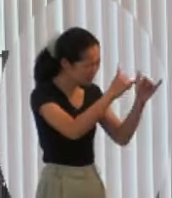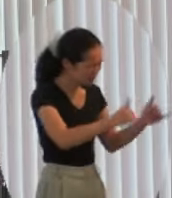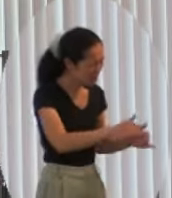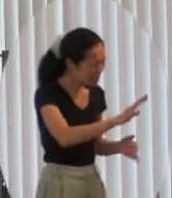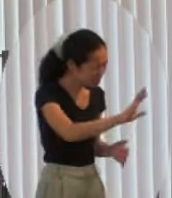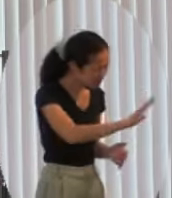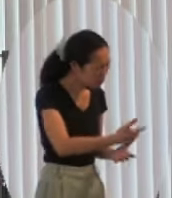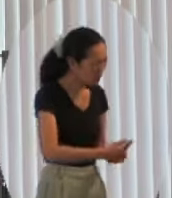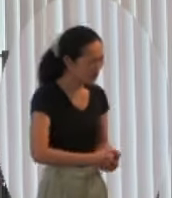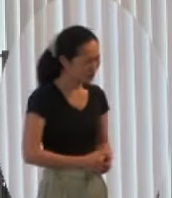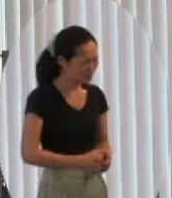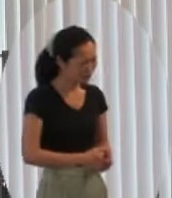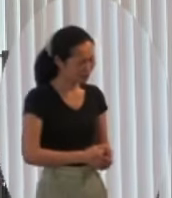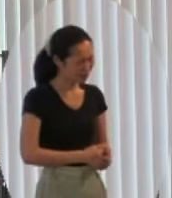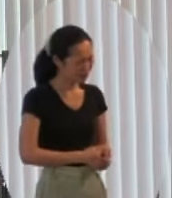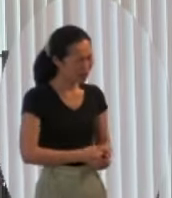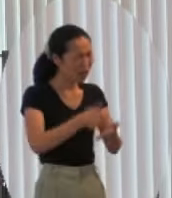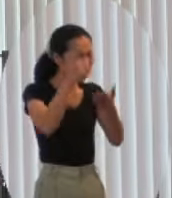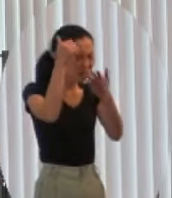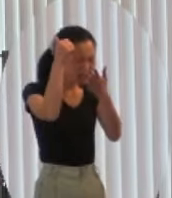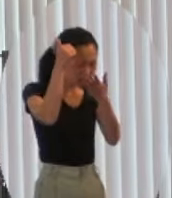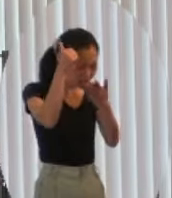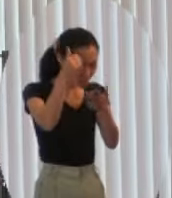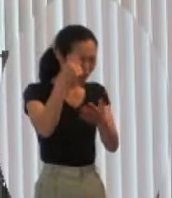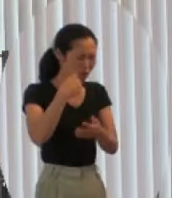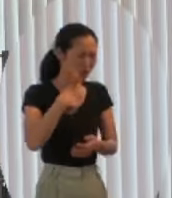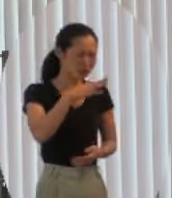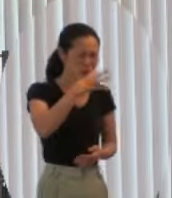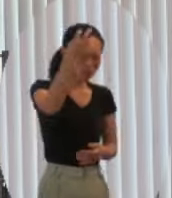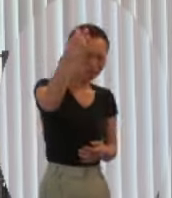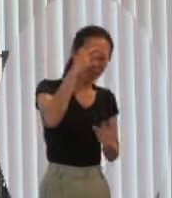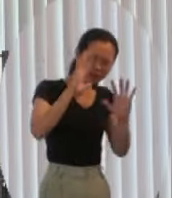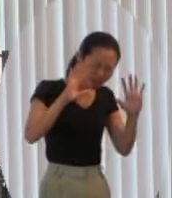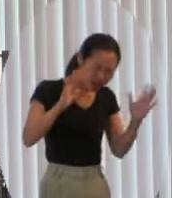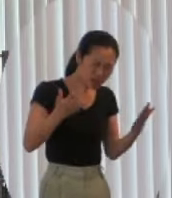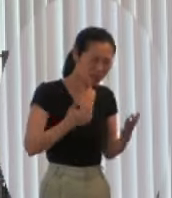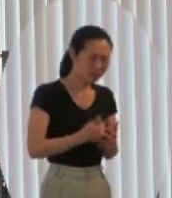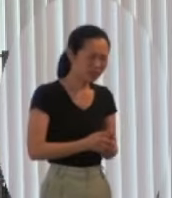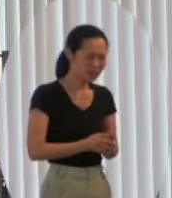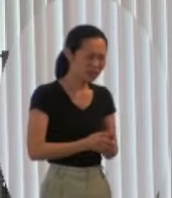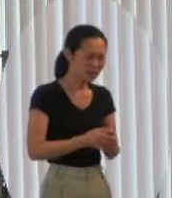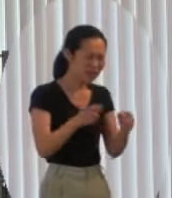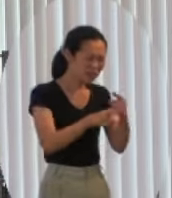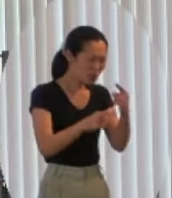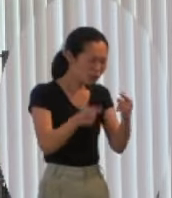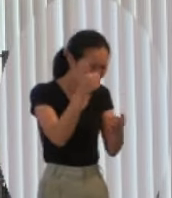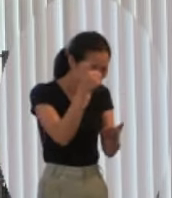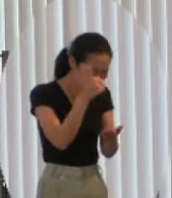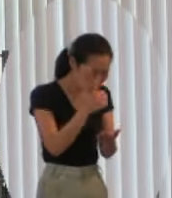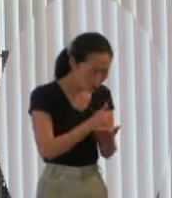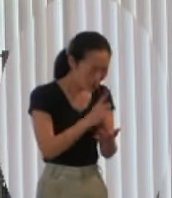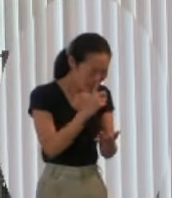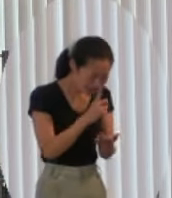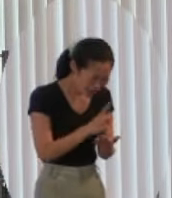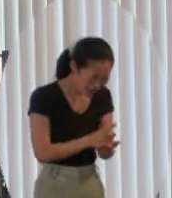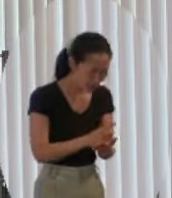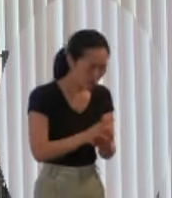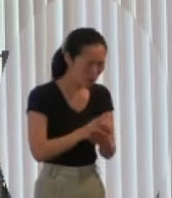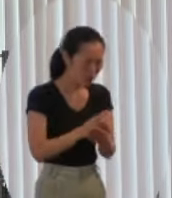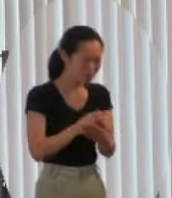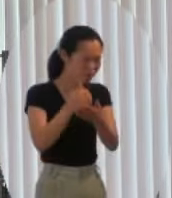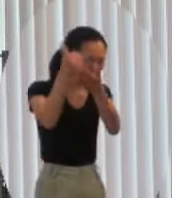れども、あなたは私たちを責めずに、独り子を責めて私たち